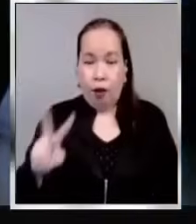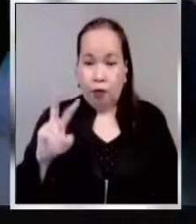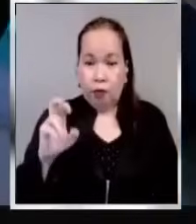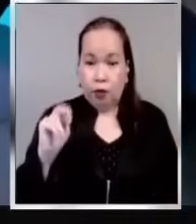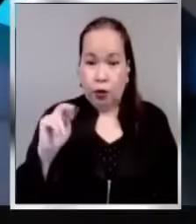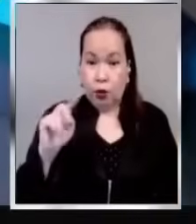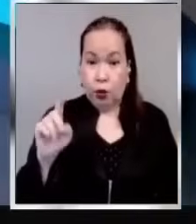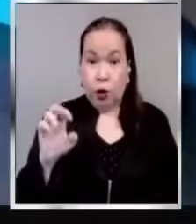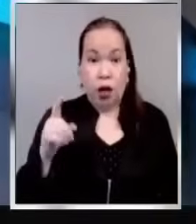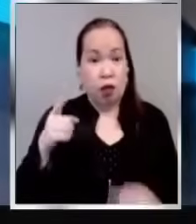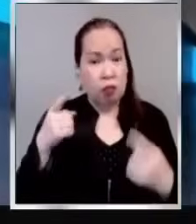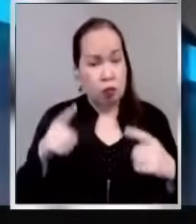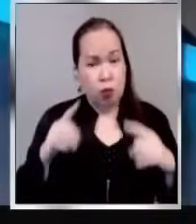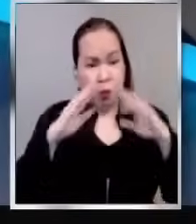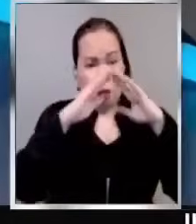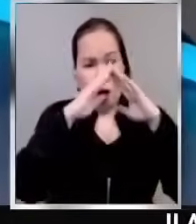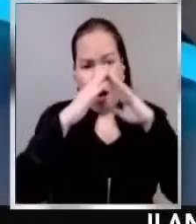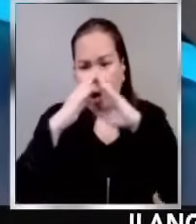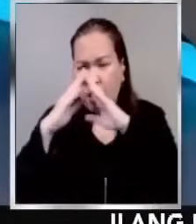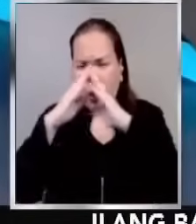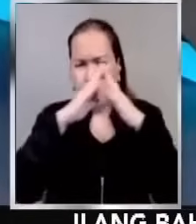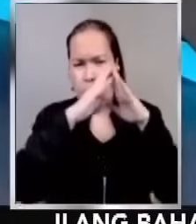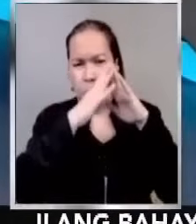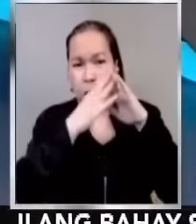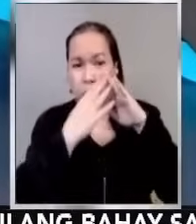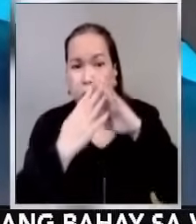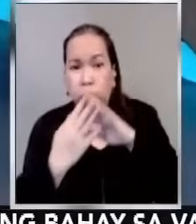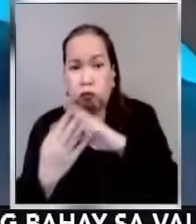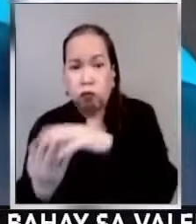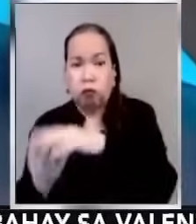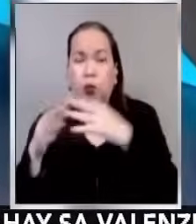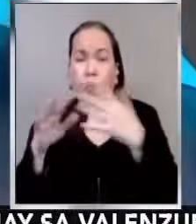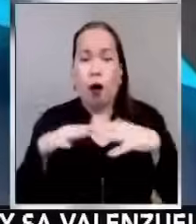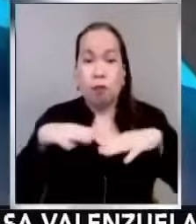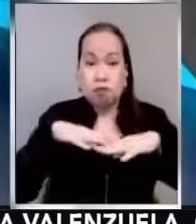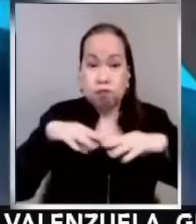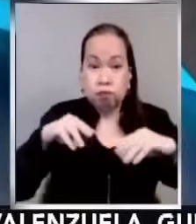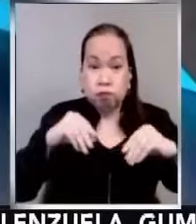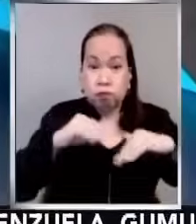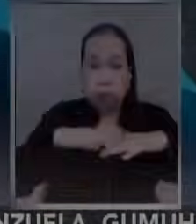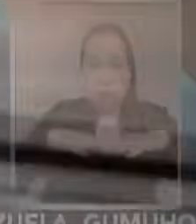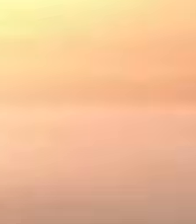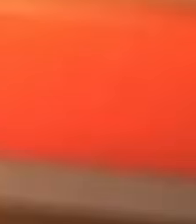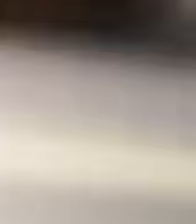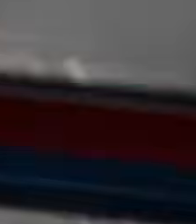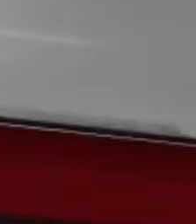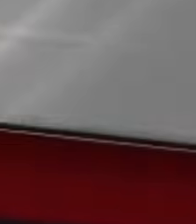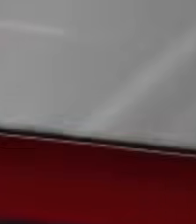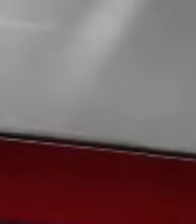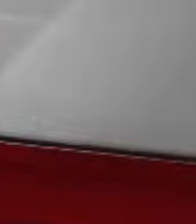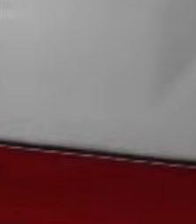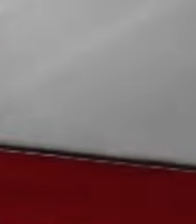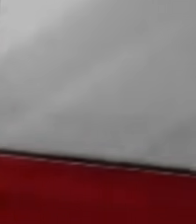roon matapos lumambot ang lupa dahil sa mga pagulan. At nakatutok live si Dano Tingkungko.